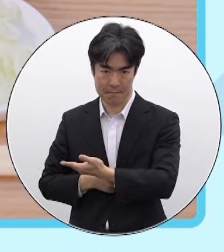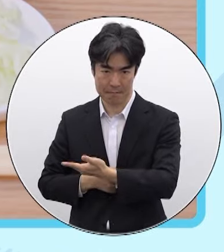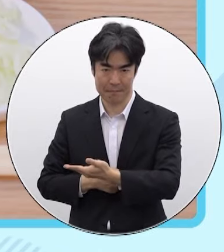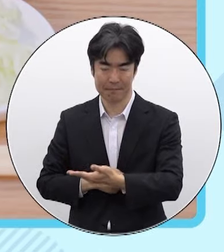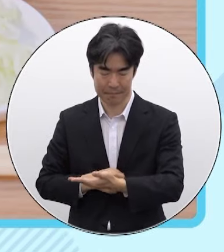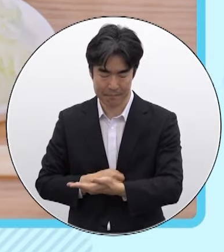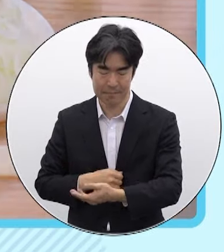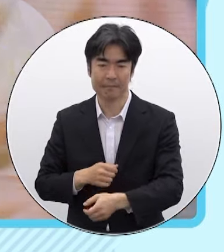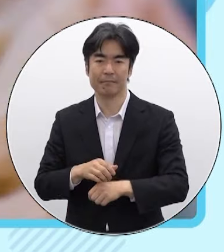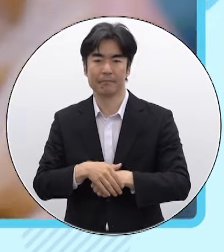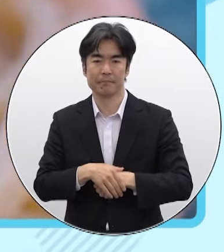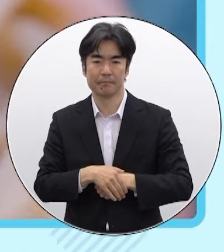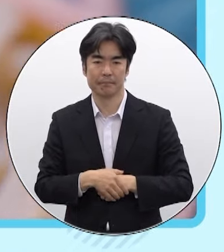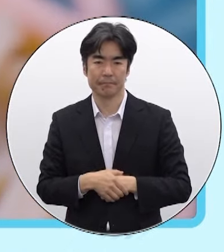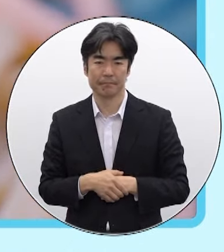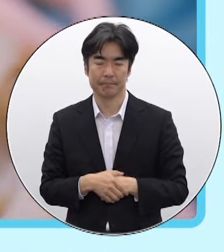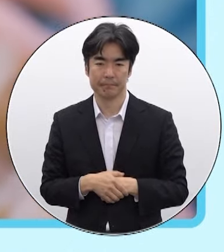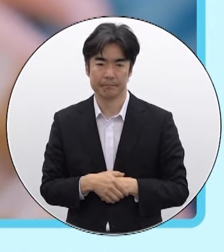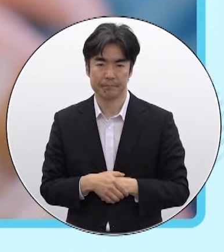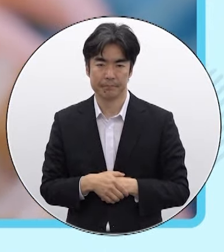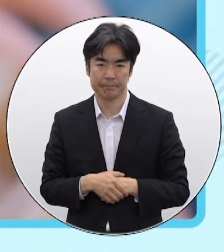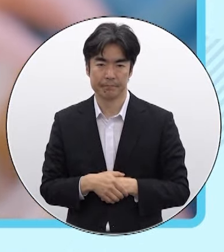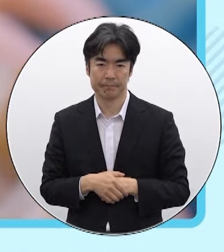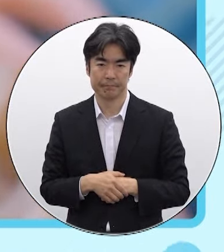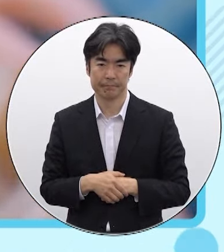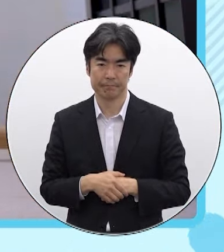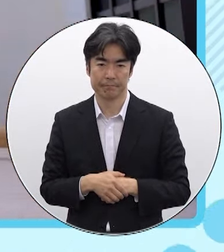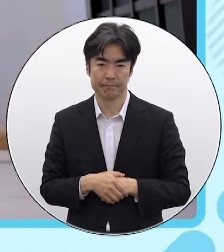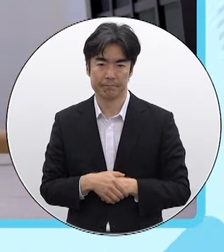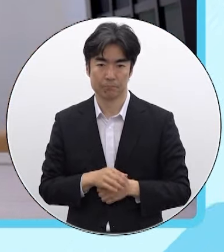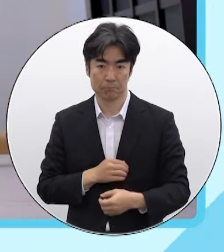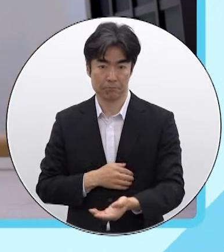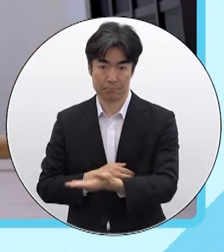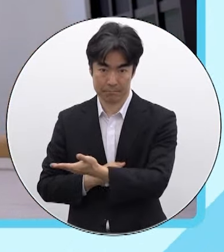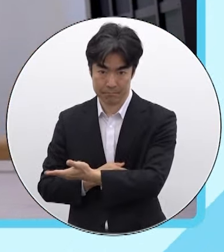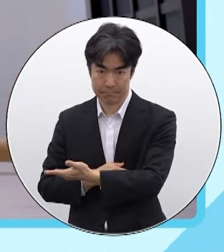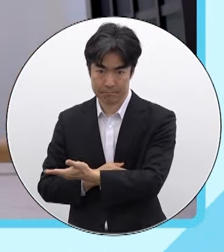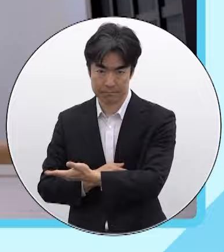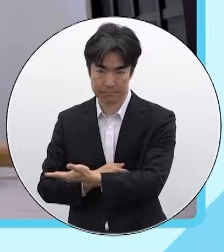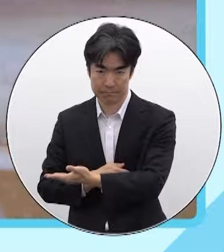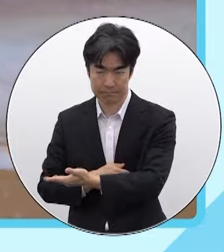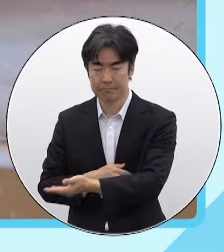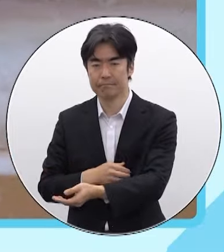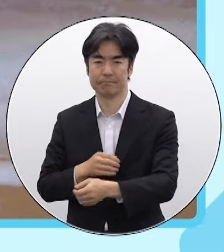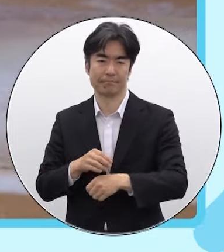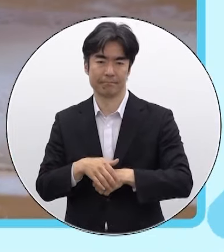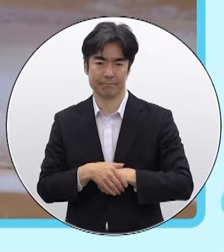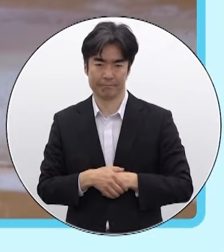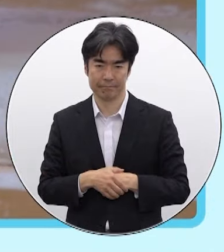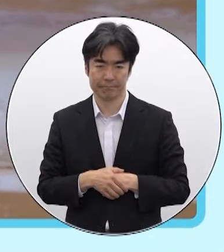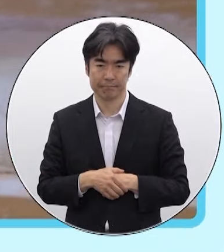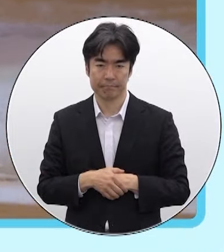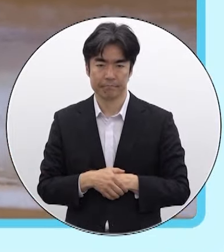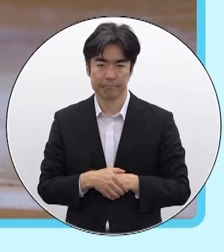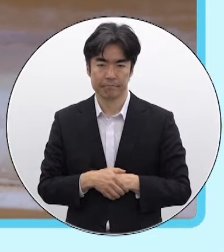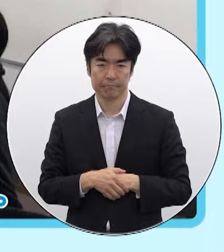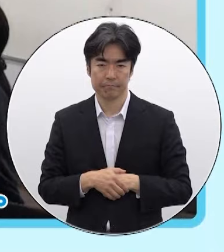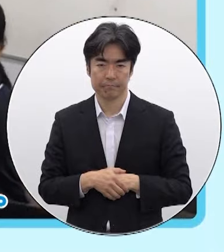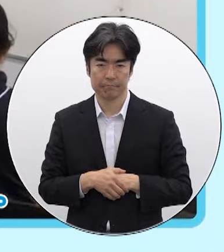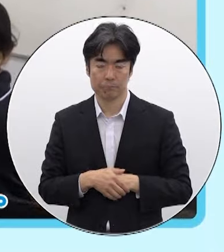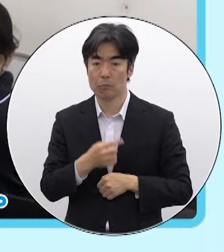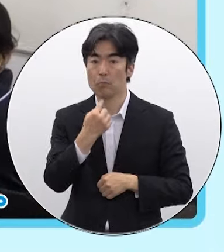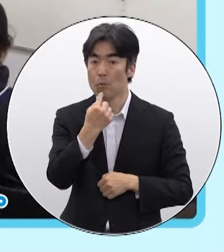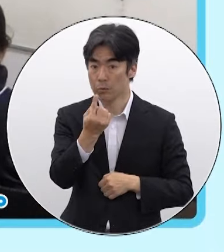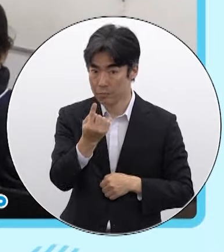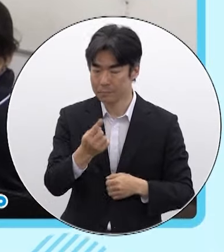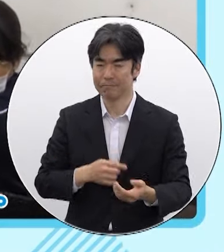上位にランクインしたうどん店に潜入、星夏美さんがうどん作りに挑戦。越